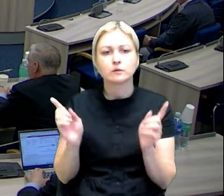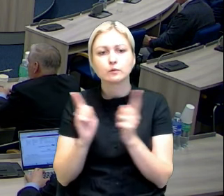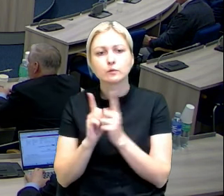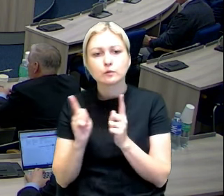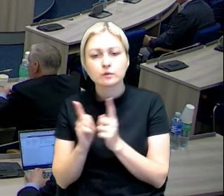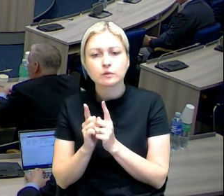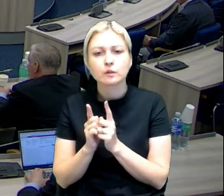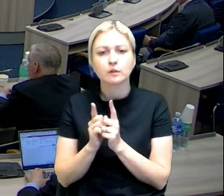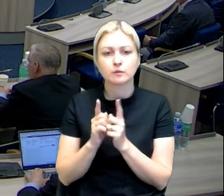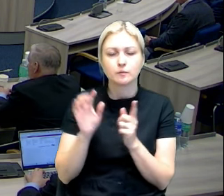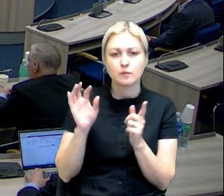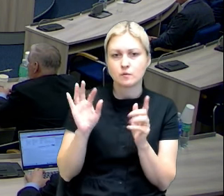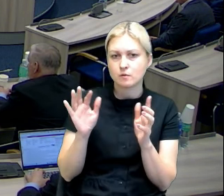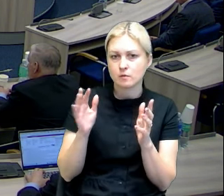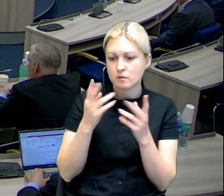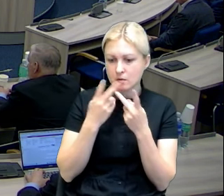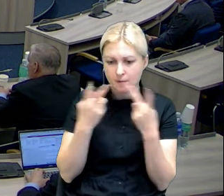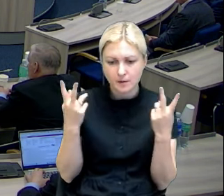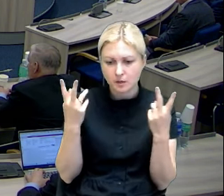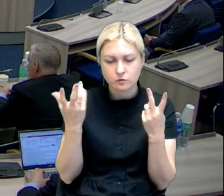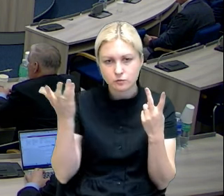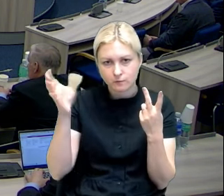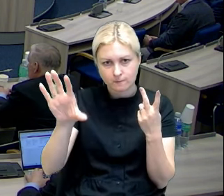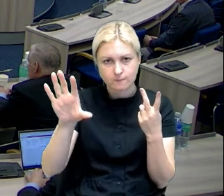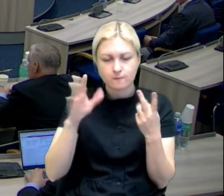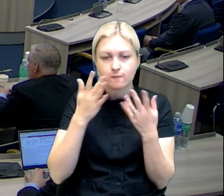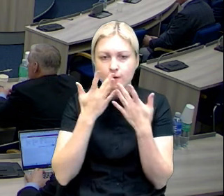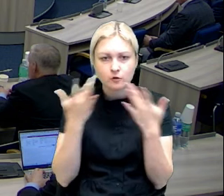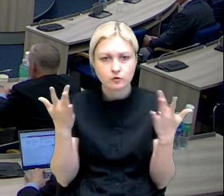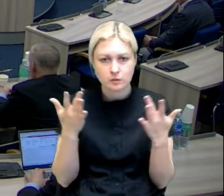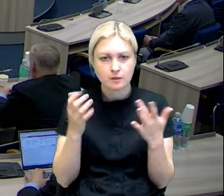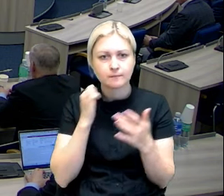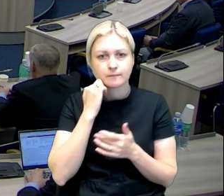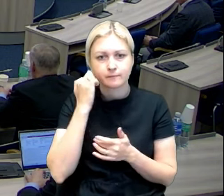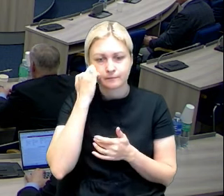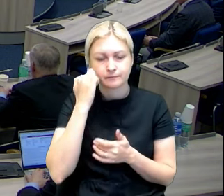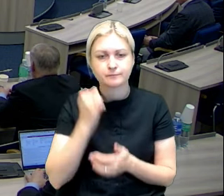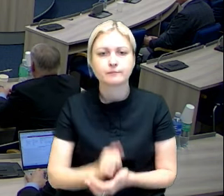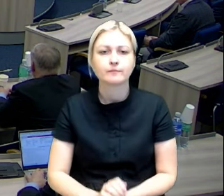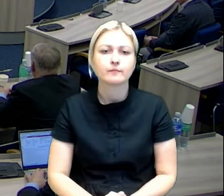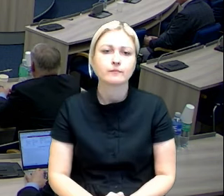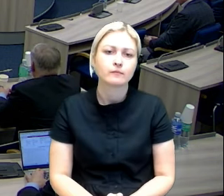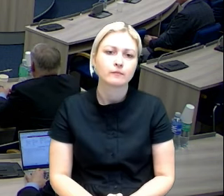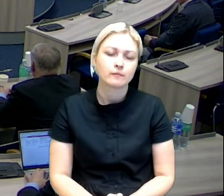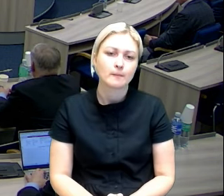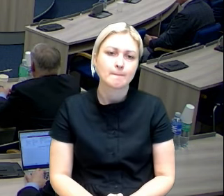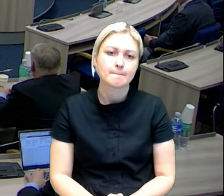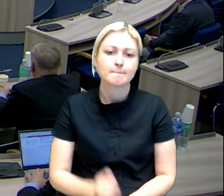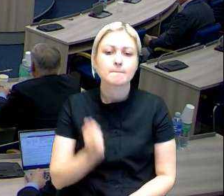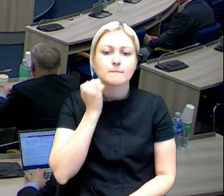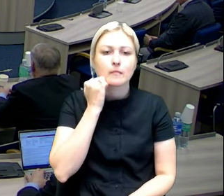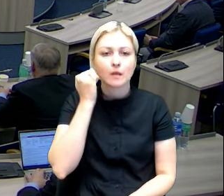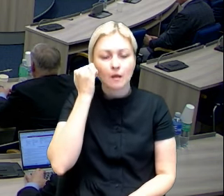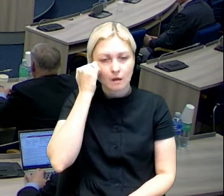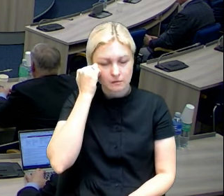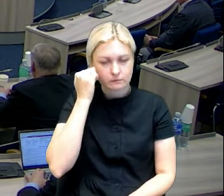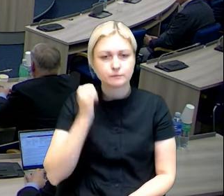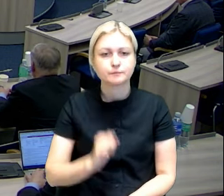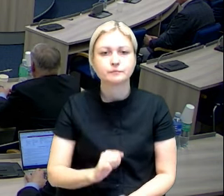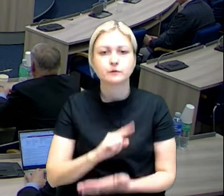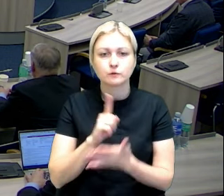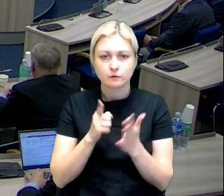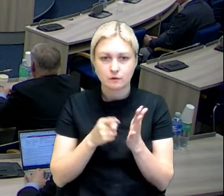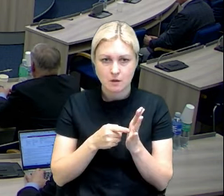kaip ir nesimatė viešooje erdvėje ači ačiū dėkoju už klausimą tikrai geras